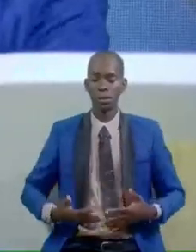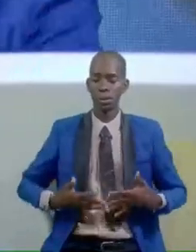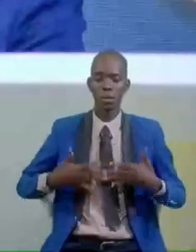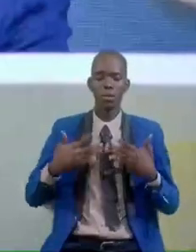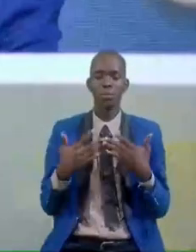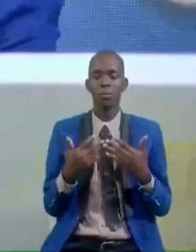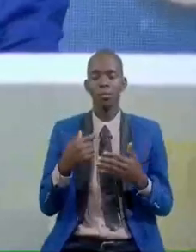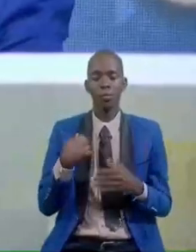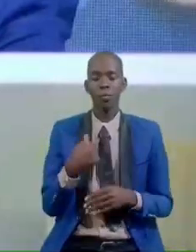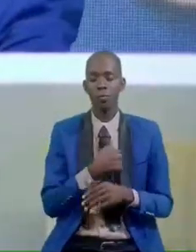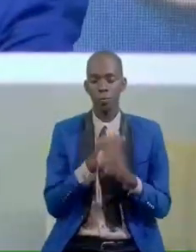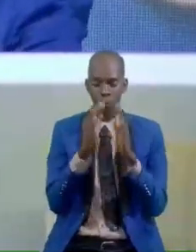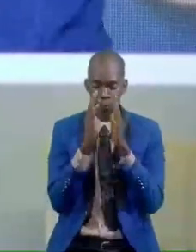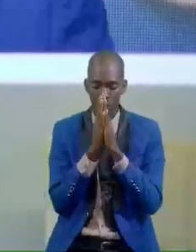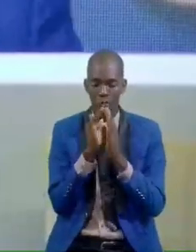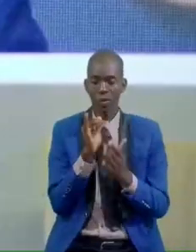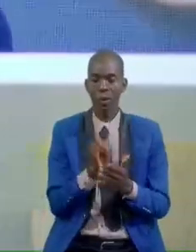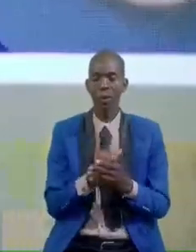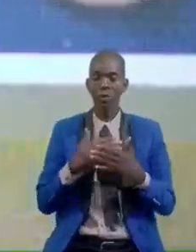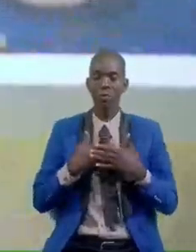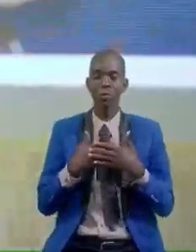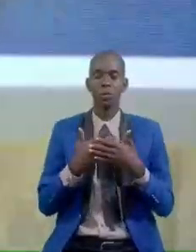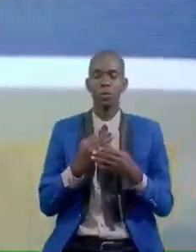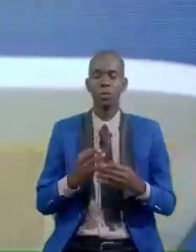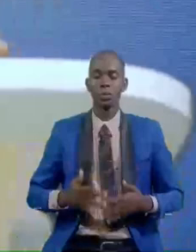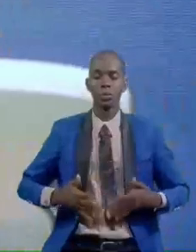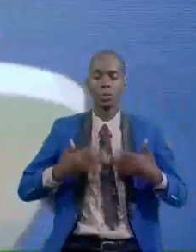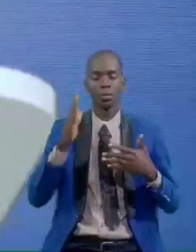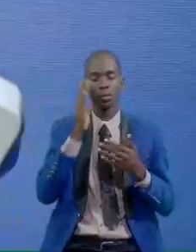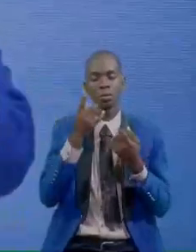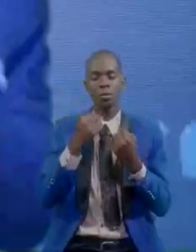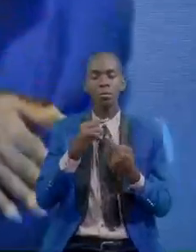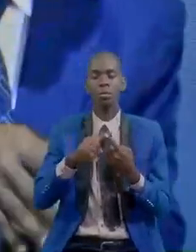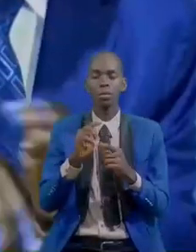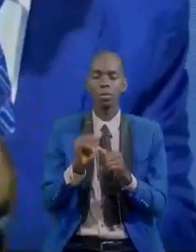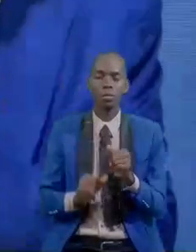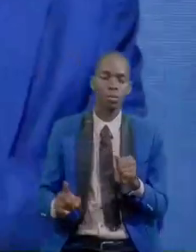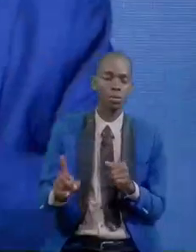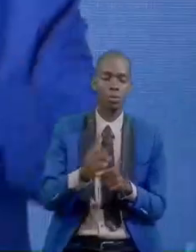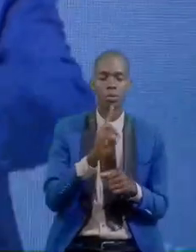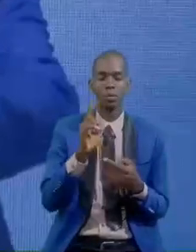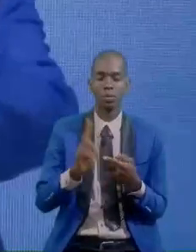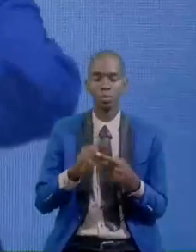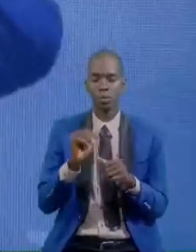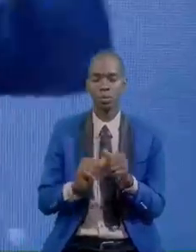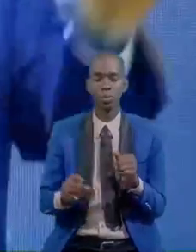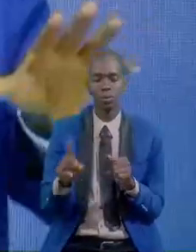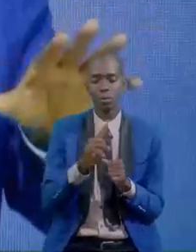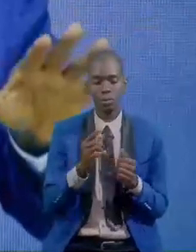vie renouvelée. Que ce pain de vie vienne en chacun